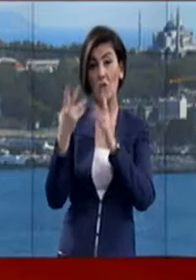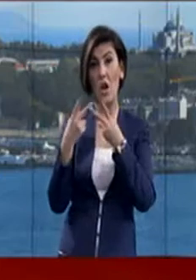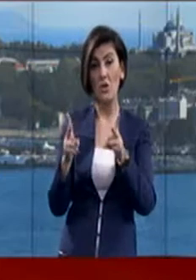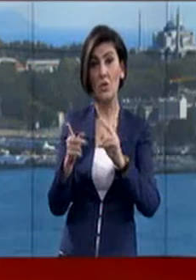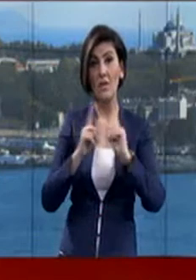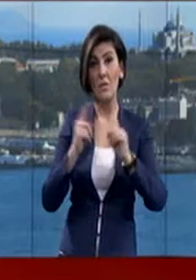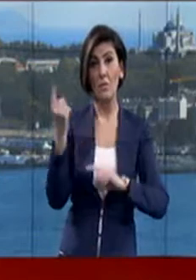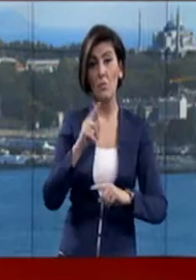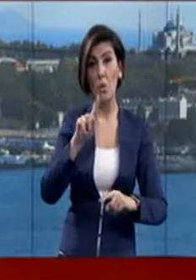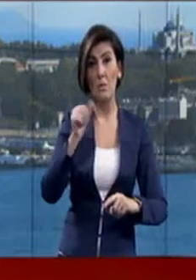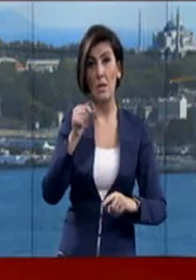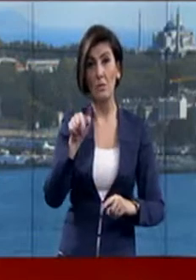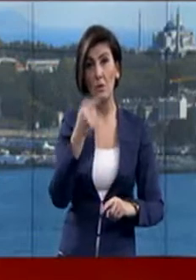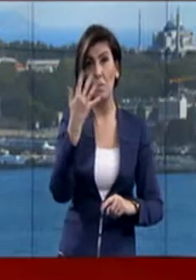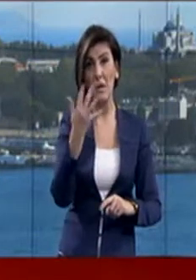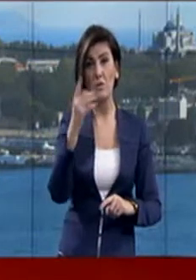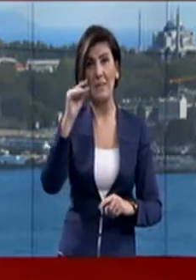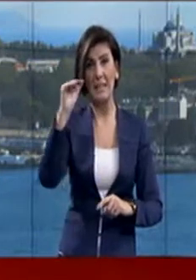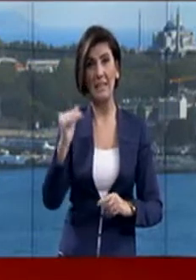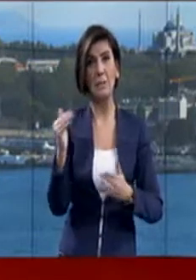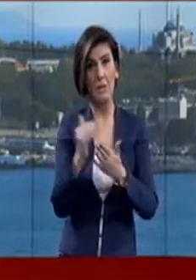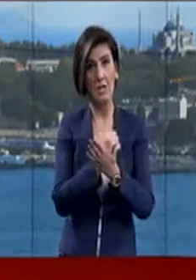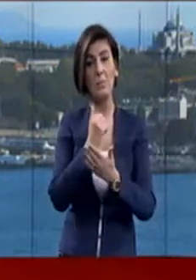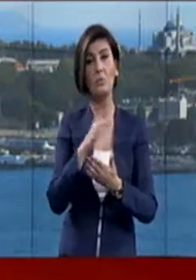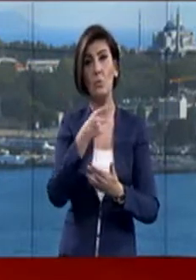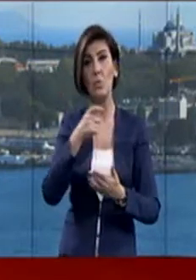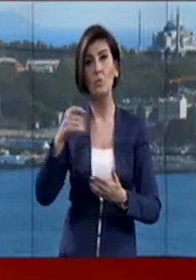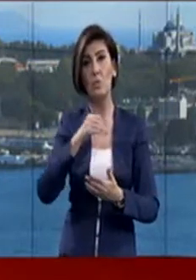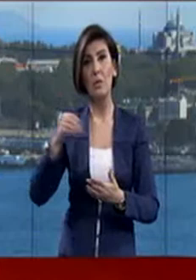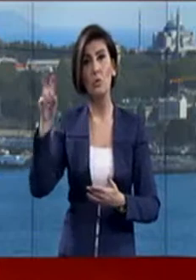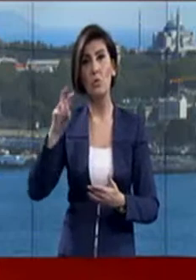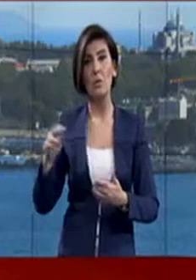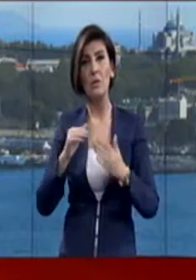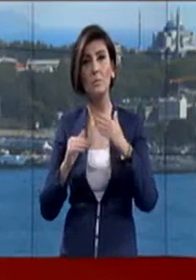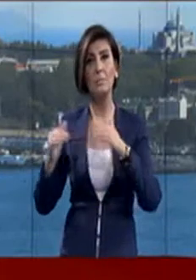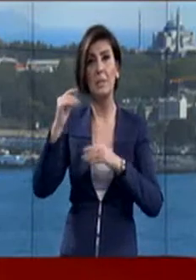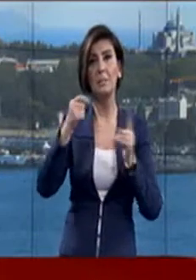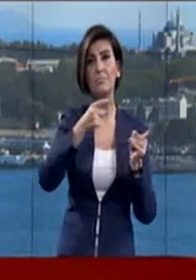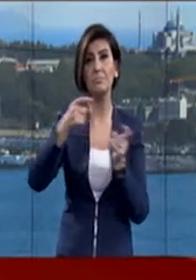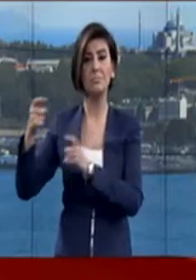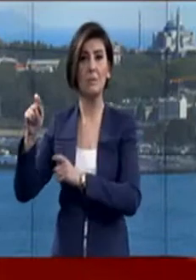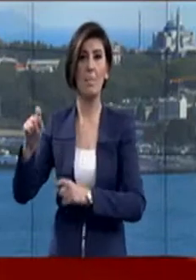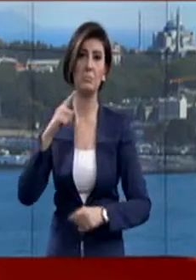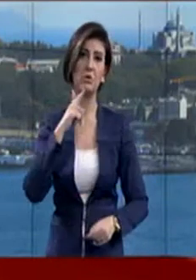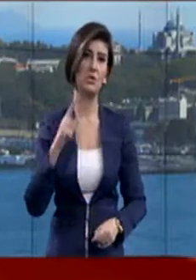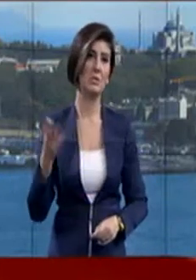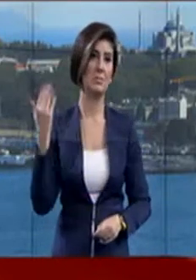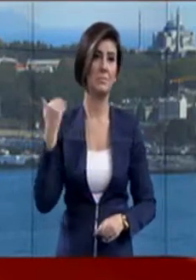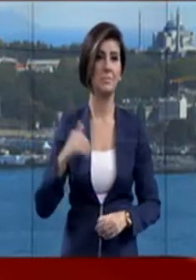davada %16,5'lik bir indirim kazanmış ve 900 milyon doların üzerinde bir tahsilat